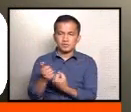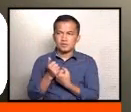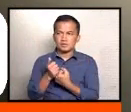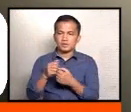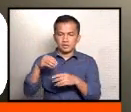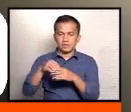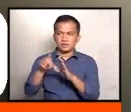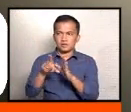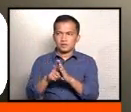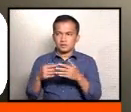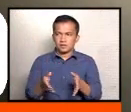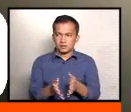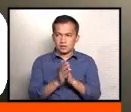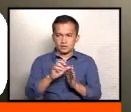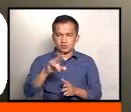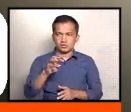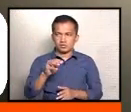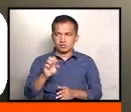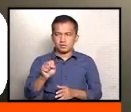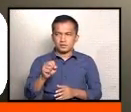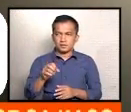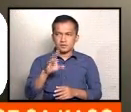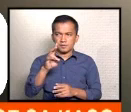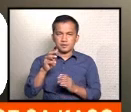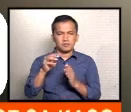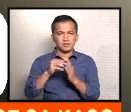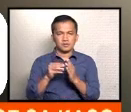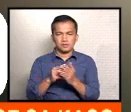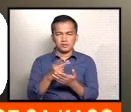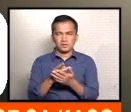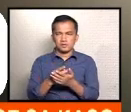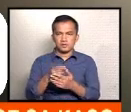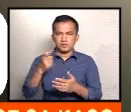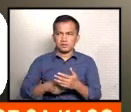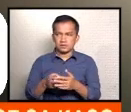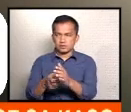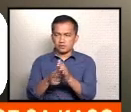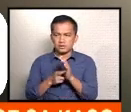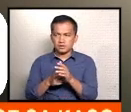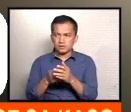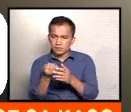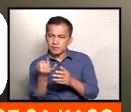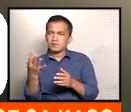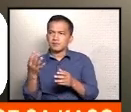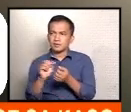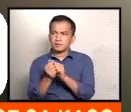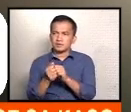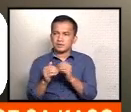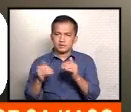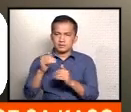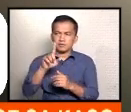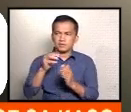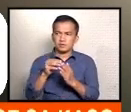manugang matapos hinga ng customs ng 7 milyong pisong buwis. Nang mag-request siya ng recomputation ay naging higit